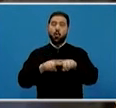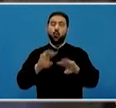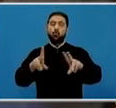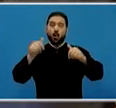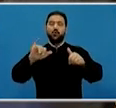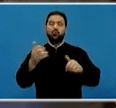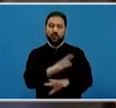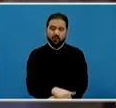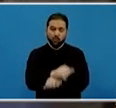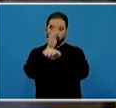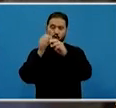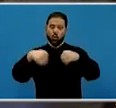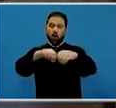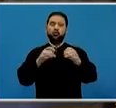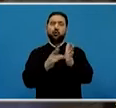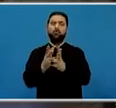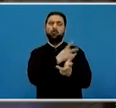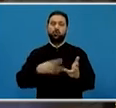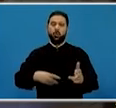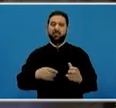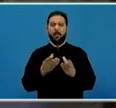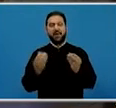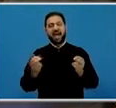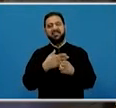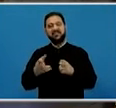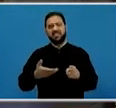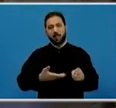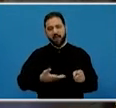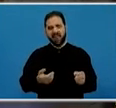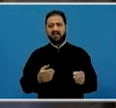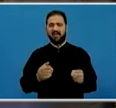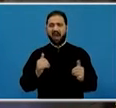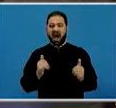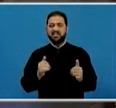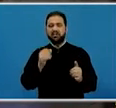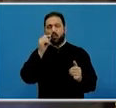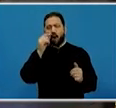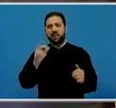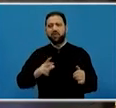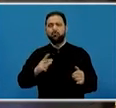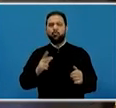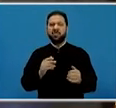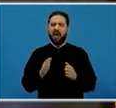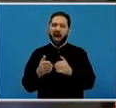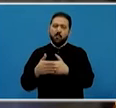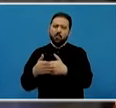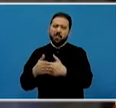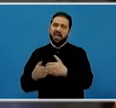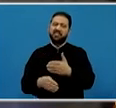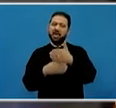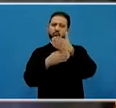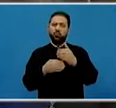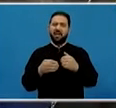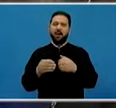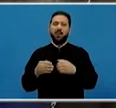Hristos. Preasfințite Părinte, sunt oamenii de azi solidari cu semenilor? Cred că într-o oarecare